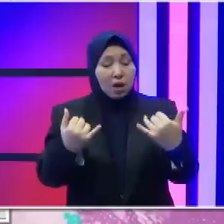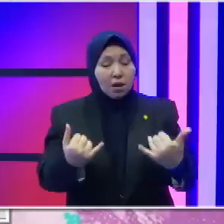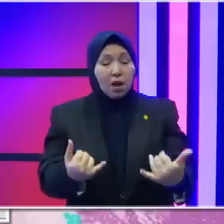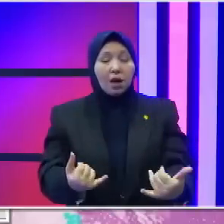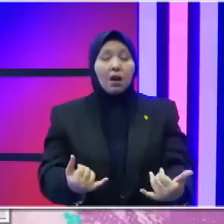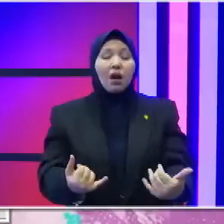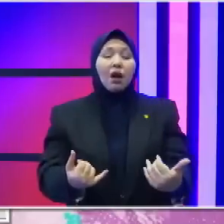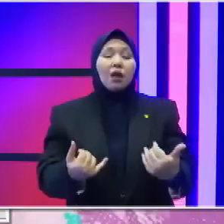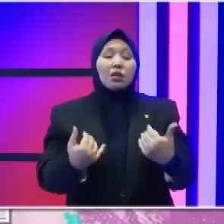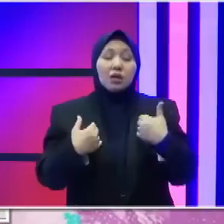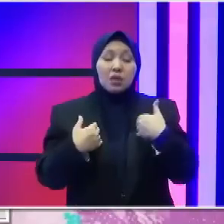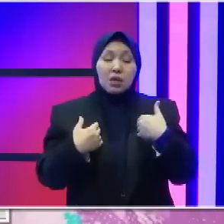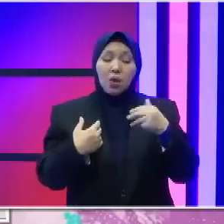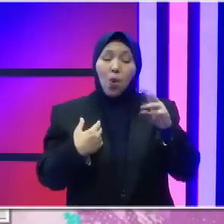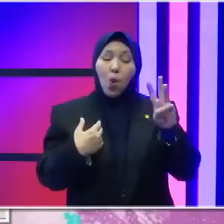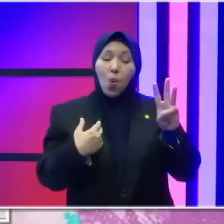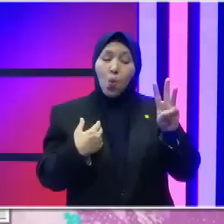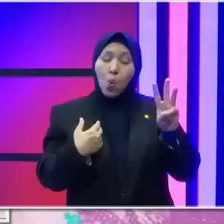نعليك